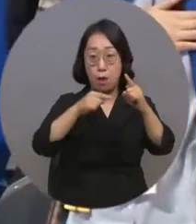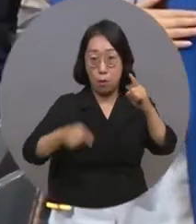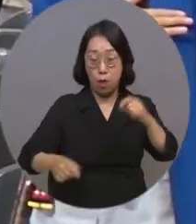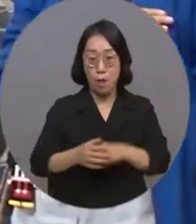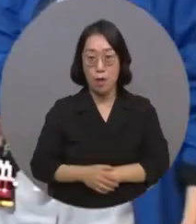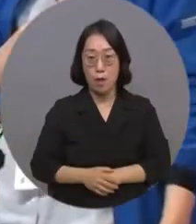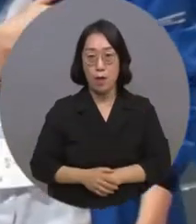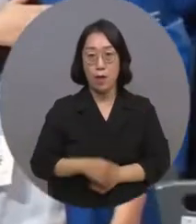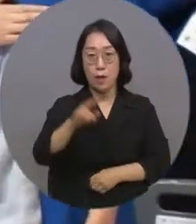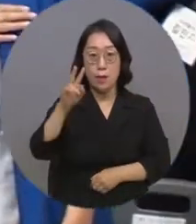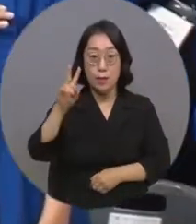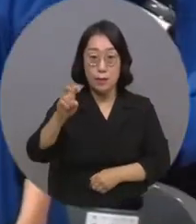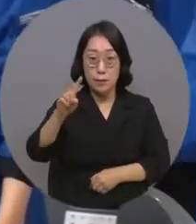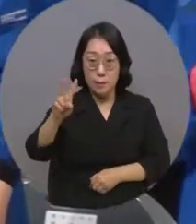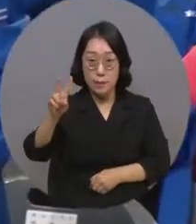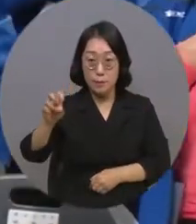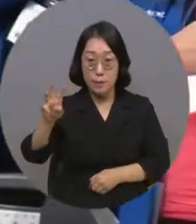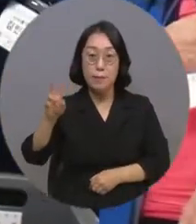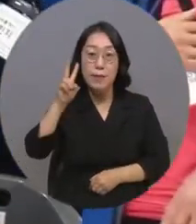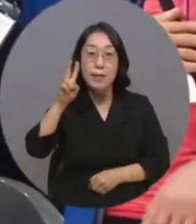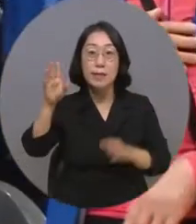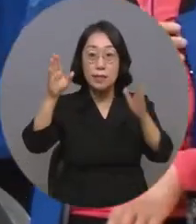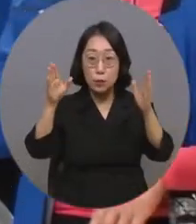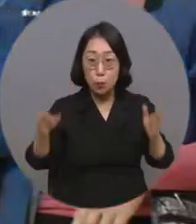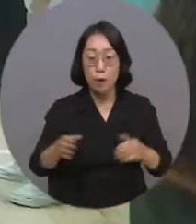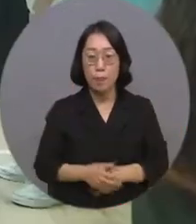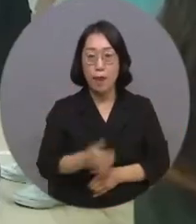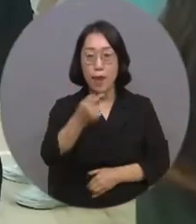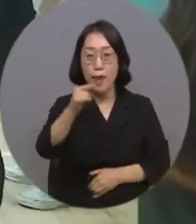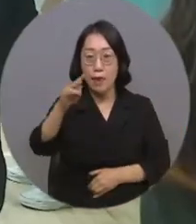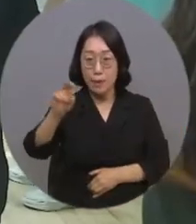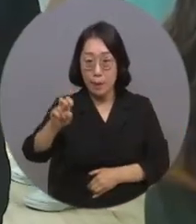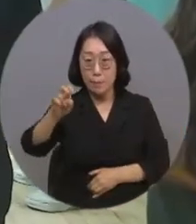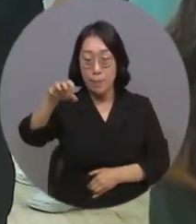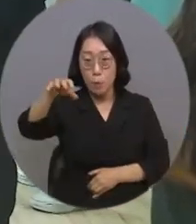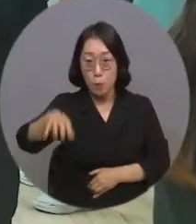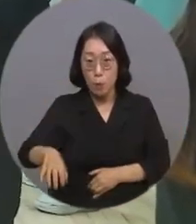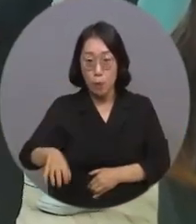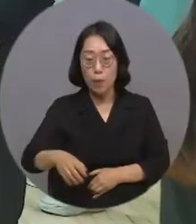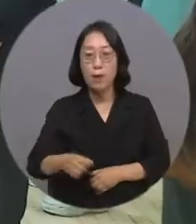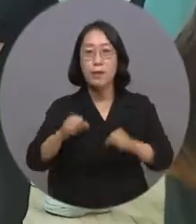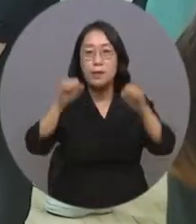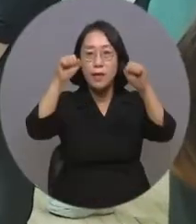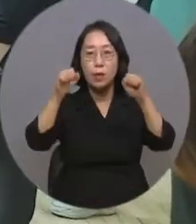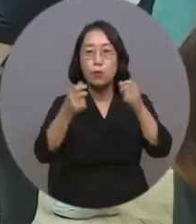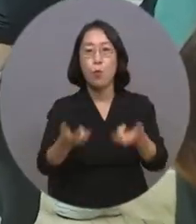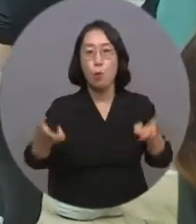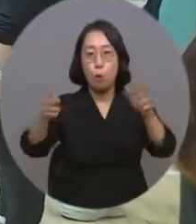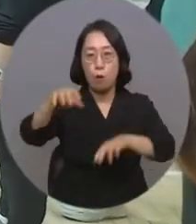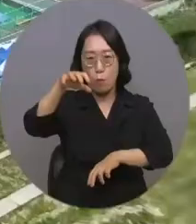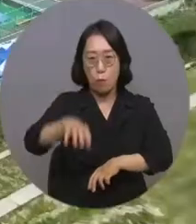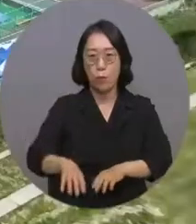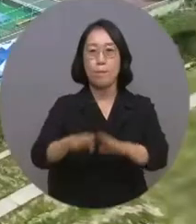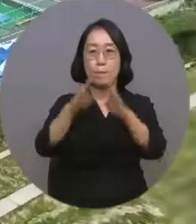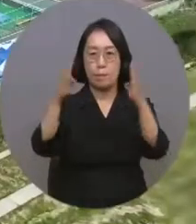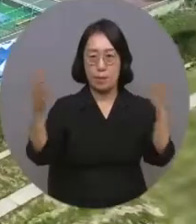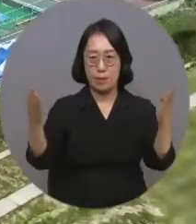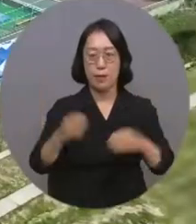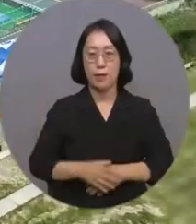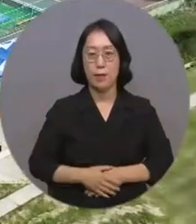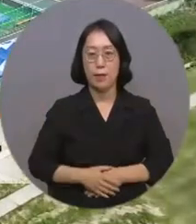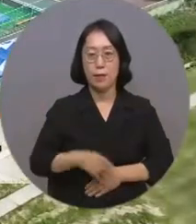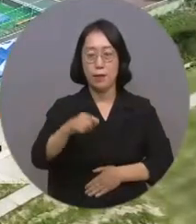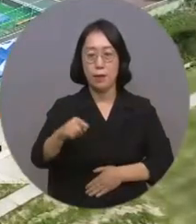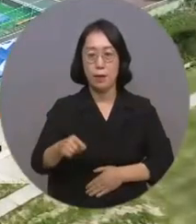22일부터 23일까지 이틀간 해남군 우슬체육공원에서 열렸습니다 경기